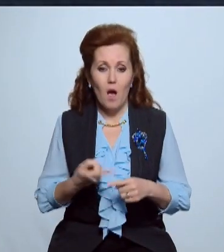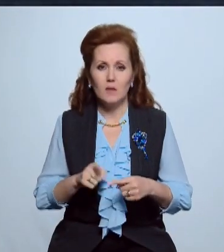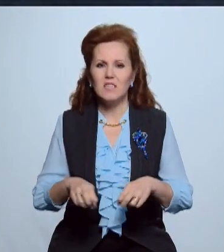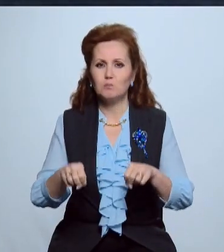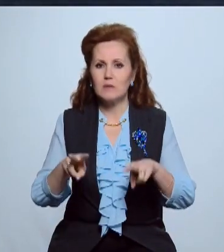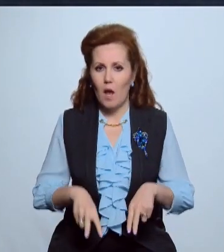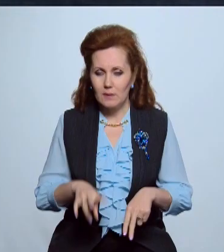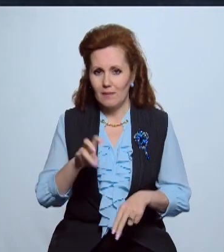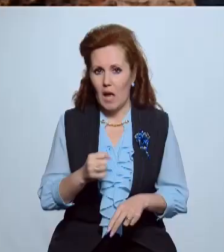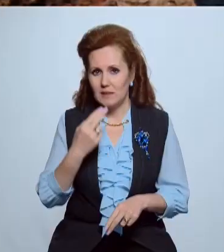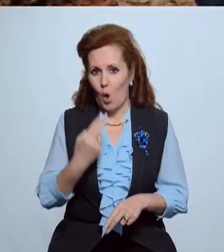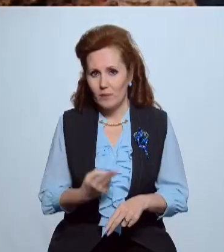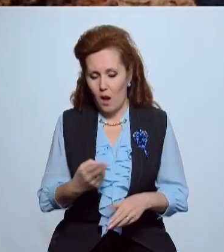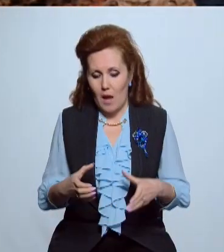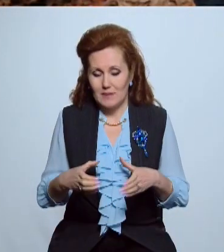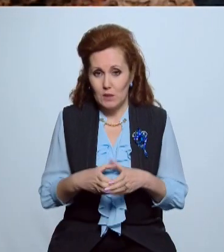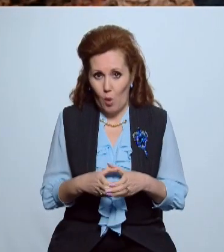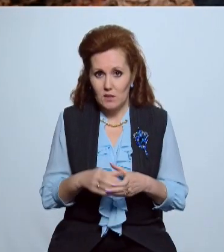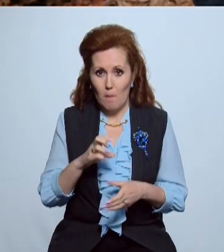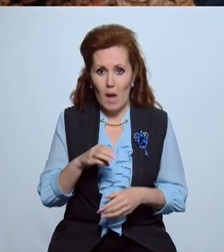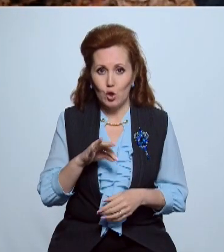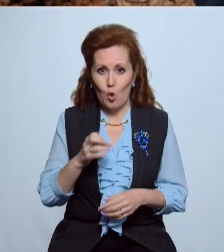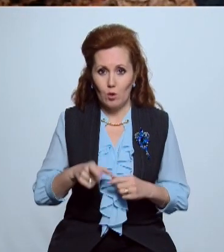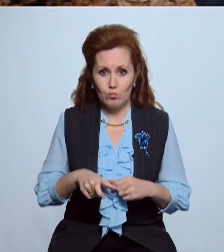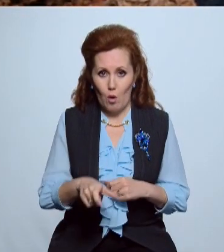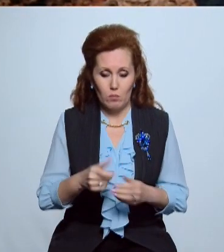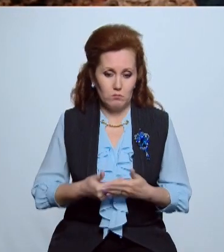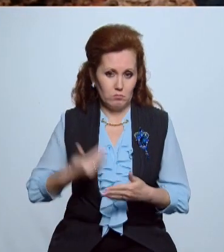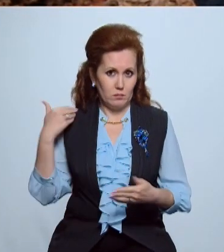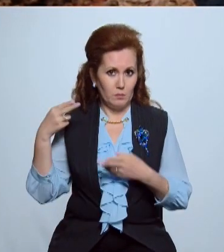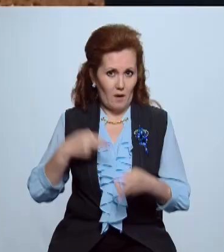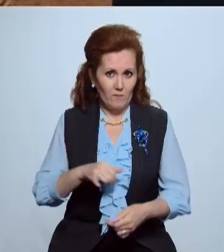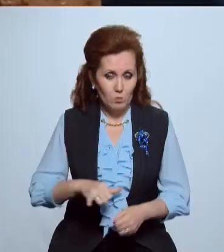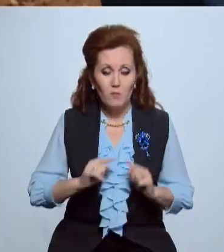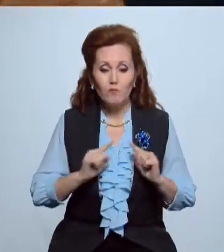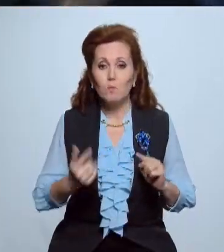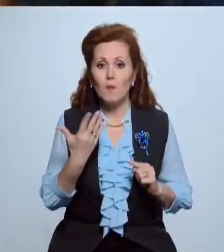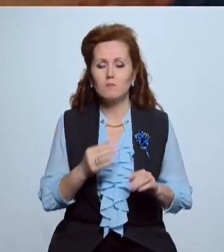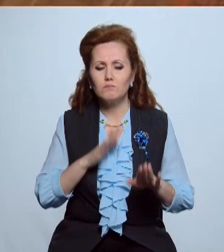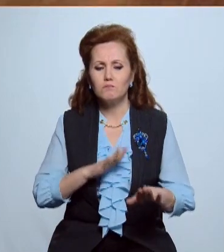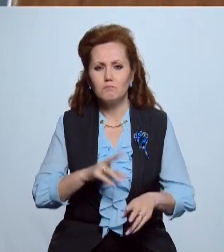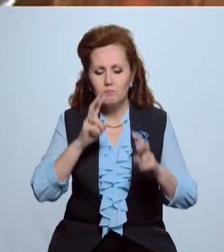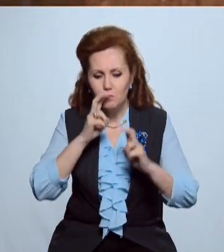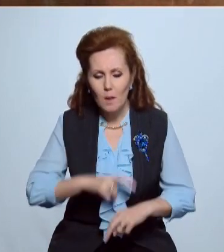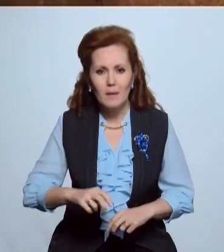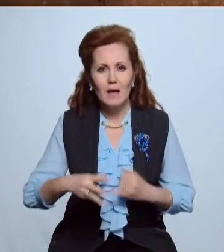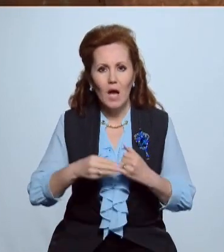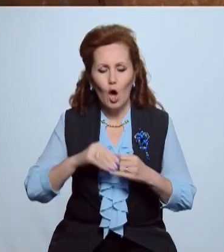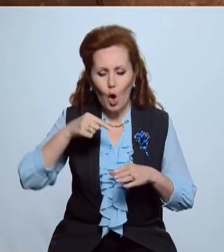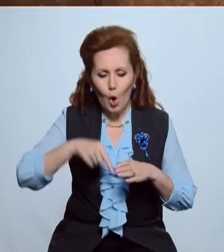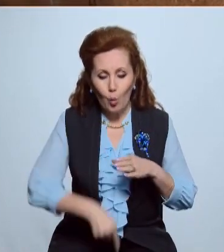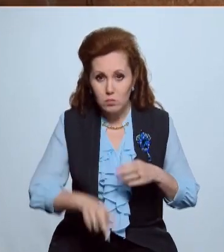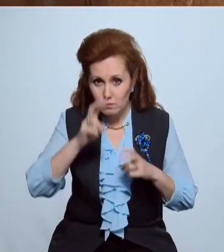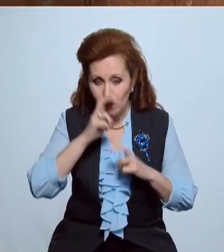Это специалисты Национальной ассоциации бетонных дорог. Накануне они приехали в Удмуртию. В течение 5 дней им предстоит отобрать пробы грунтов для исследования